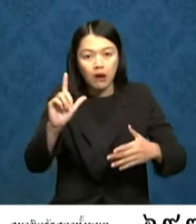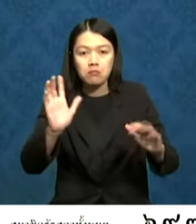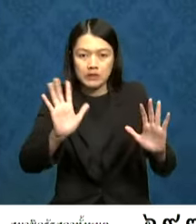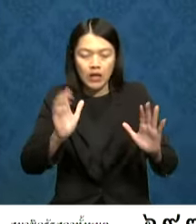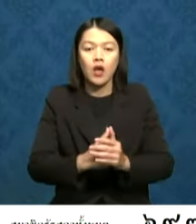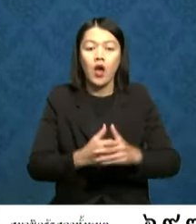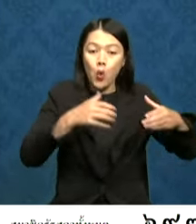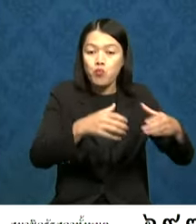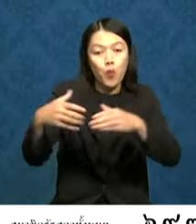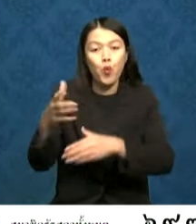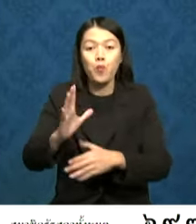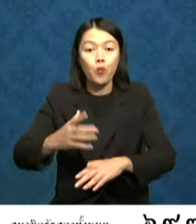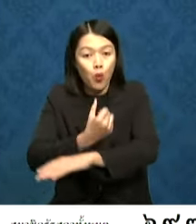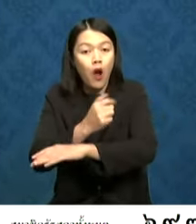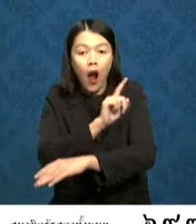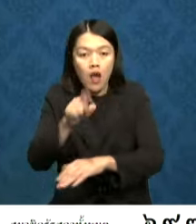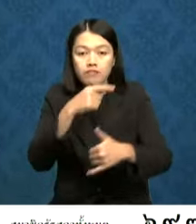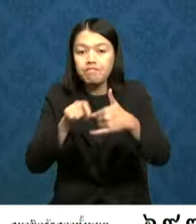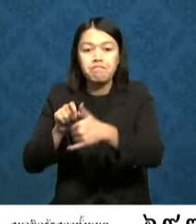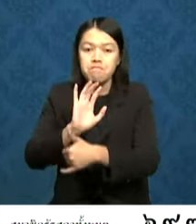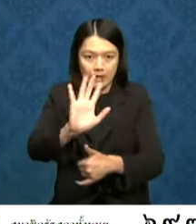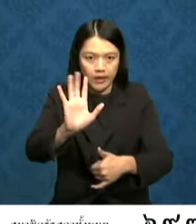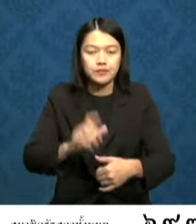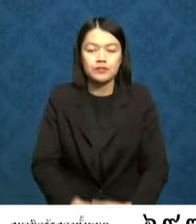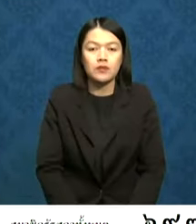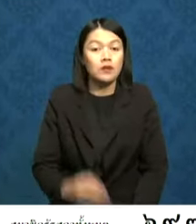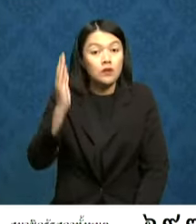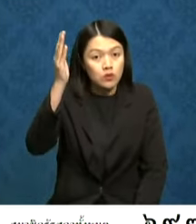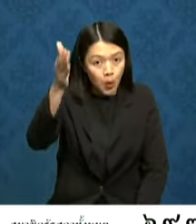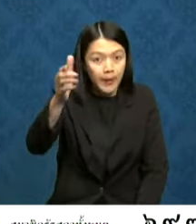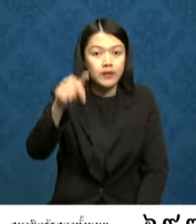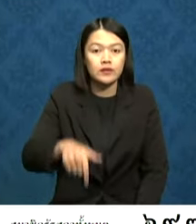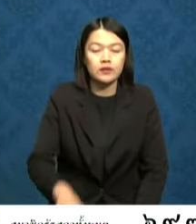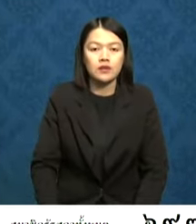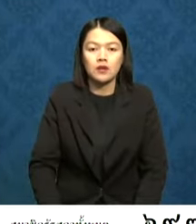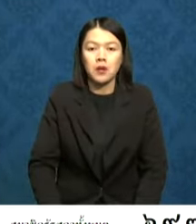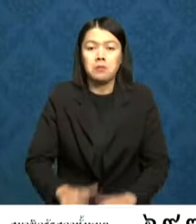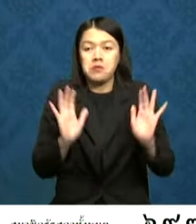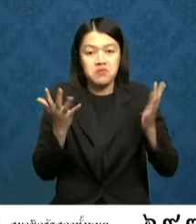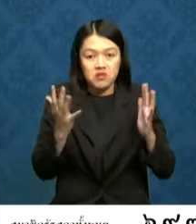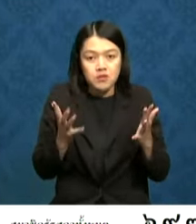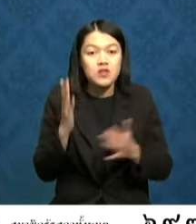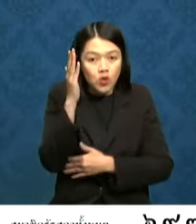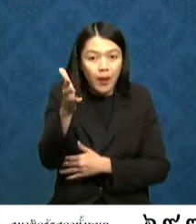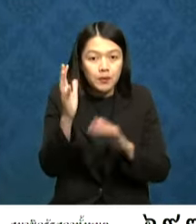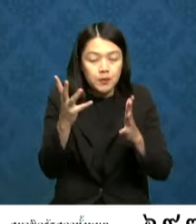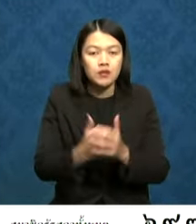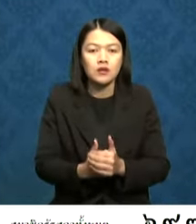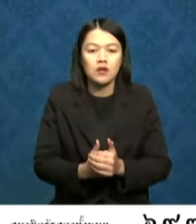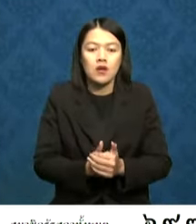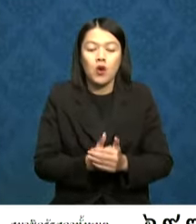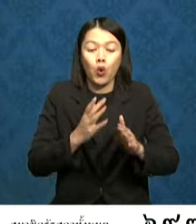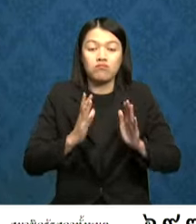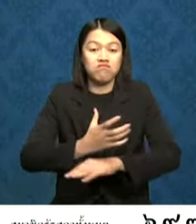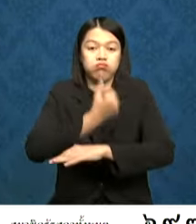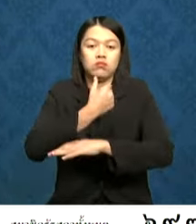คนกลุ่มไหนหรือนักการเมืองคนไหนว่าต่อจากนี้ไปแล้วเนี่ยจะไม่มีอีกแล้วการที่ผู้มีอำน